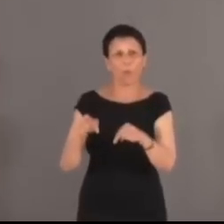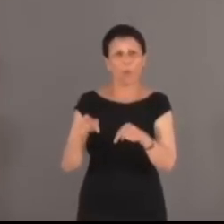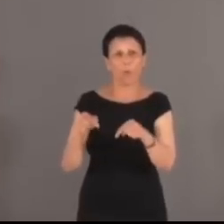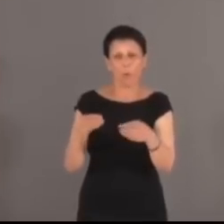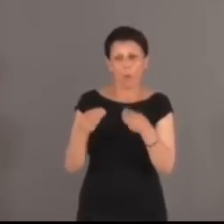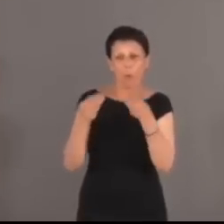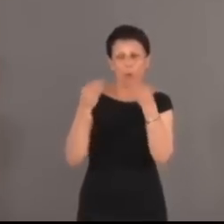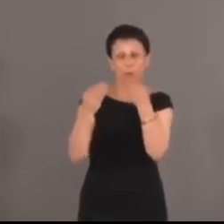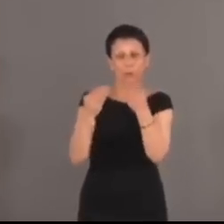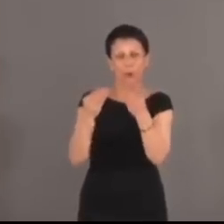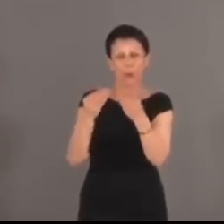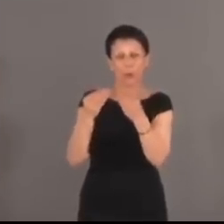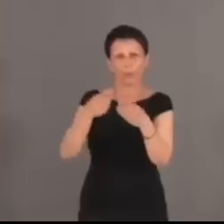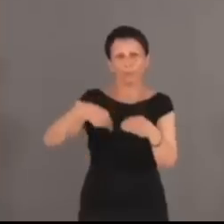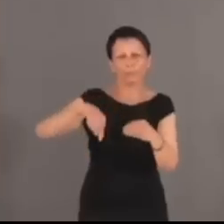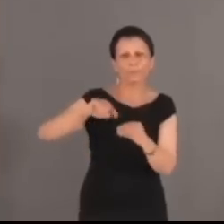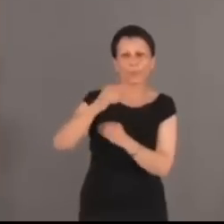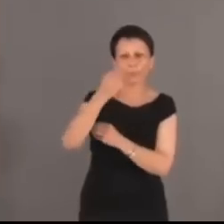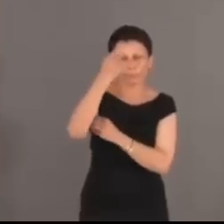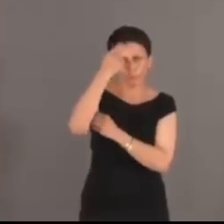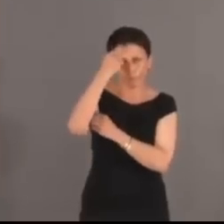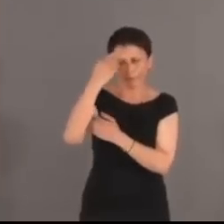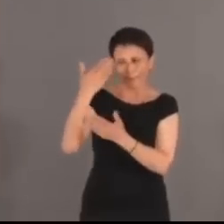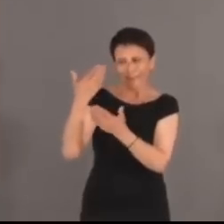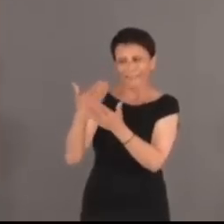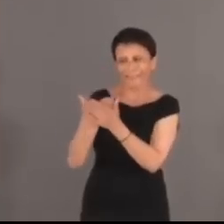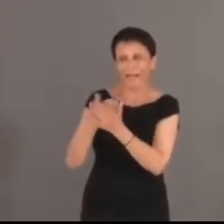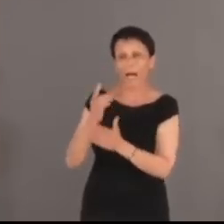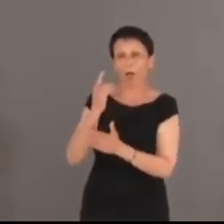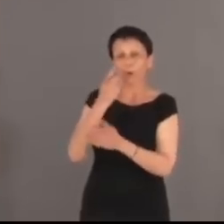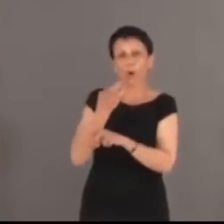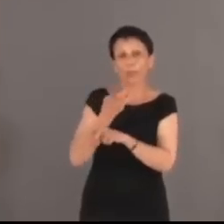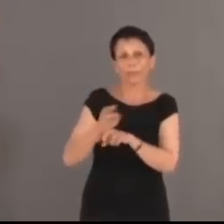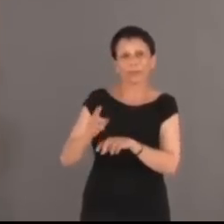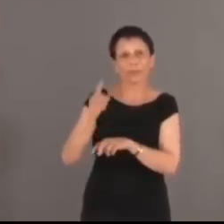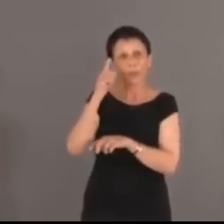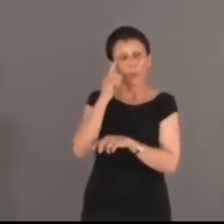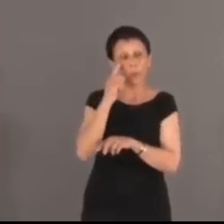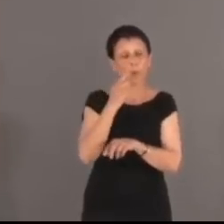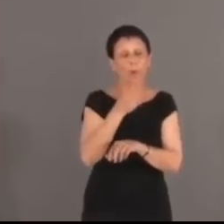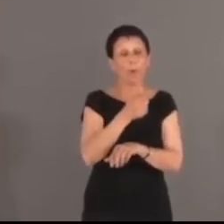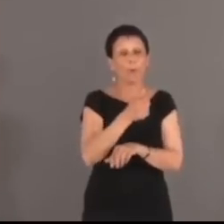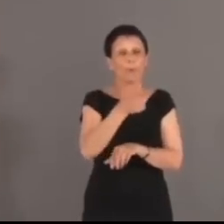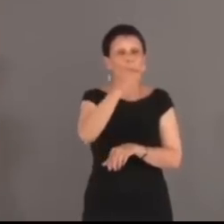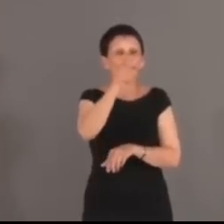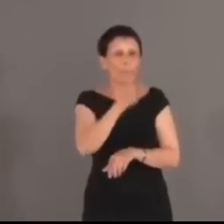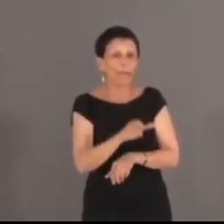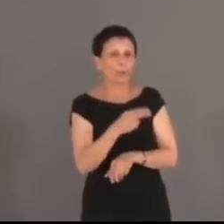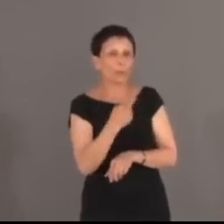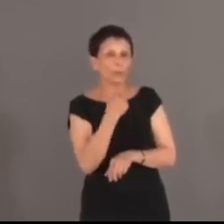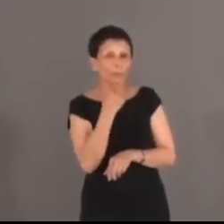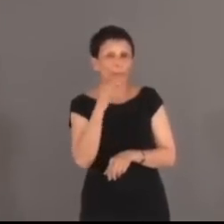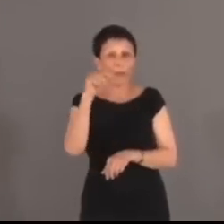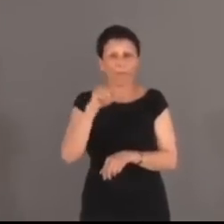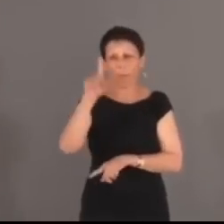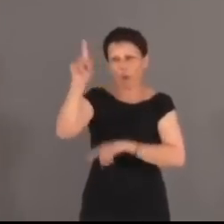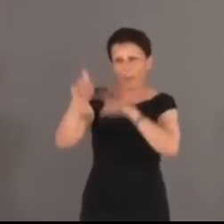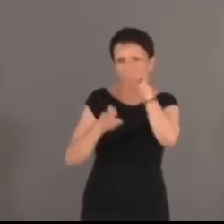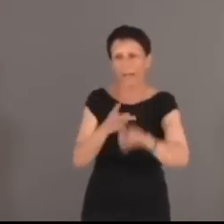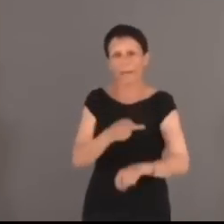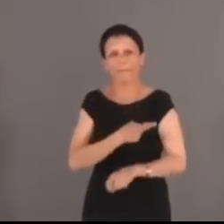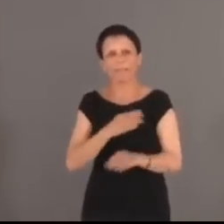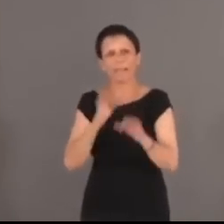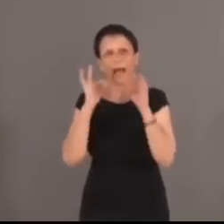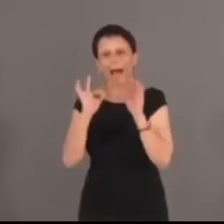cette réalité que toutes ces drogues sont un danger pour les consommateurs. Qu'il faut interroger les médecins sur